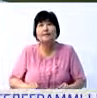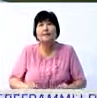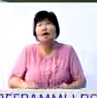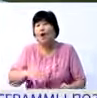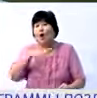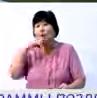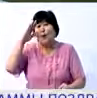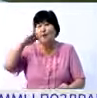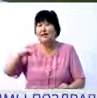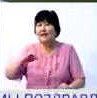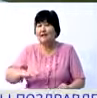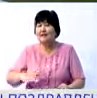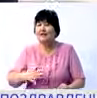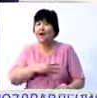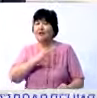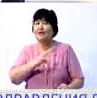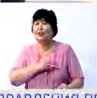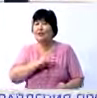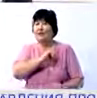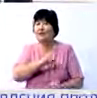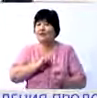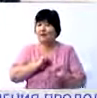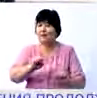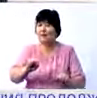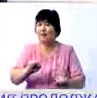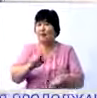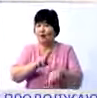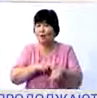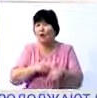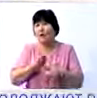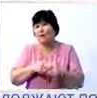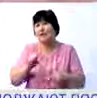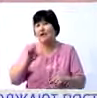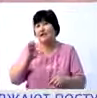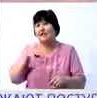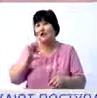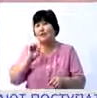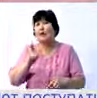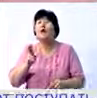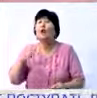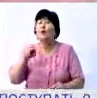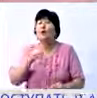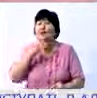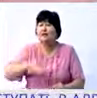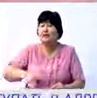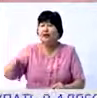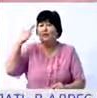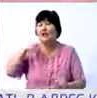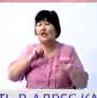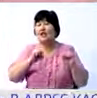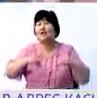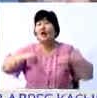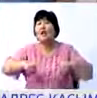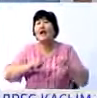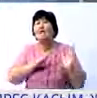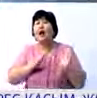Многие мальчишки в детстве вдохновляются силой и смелостью полицейских. Вот и Арстанбек Давлетов с ранних лет мечтал стоять на защите